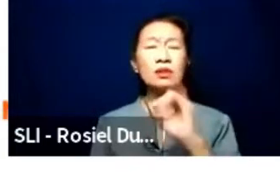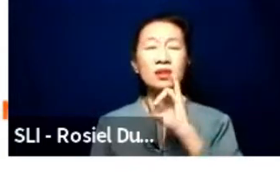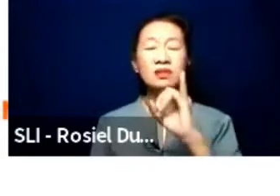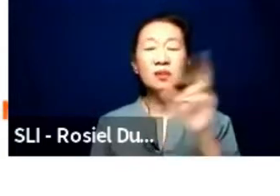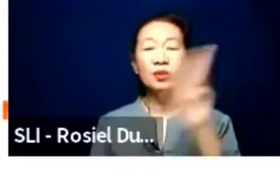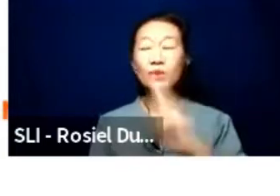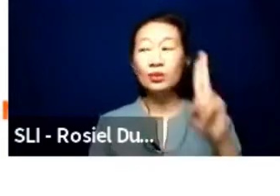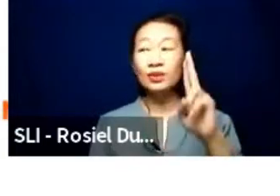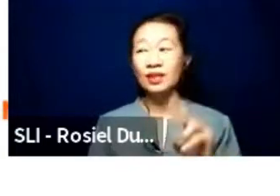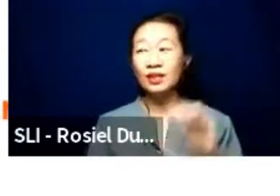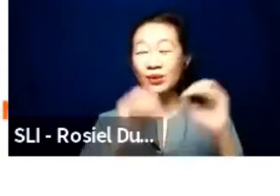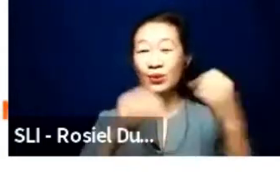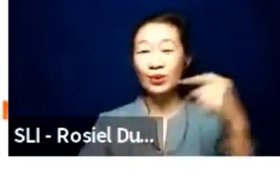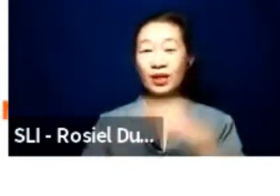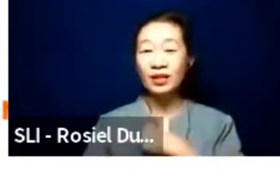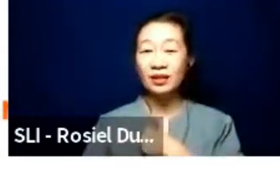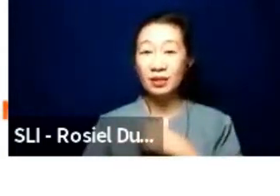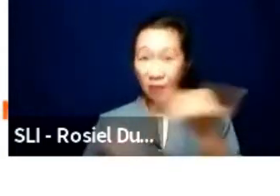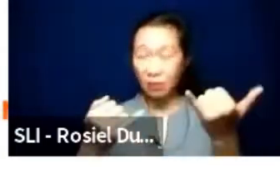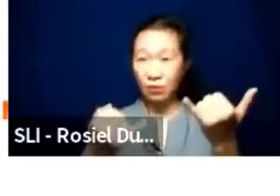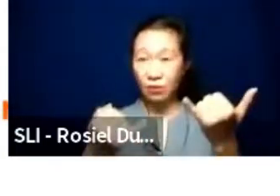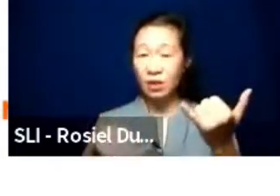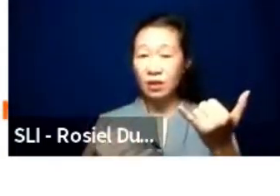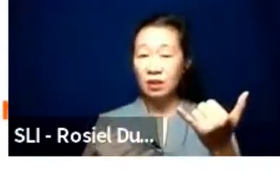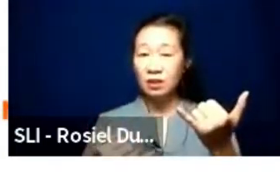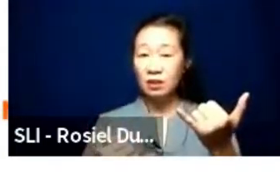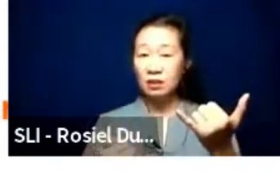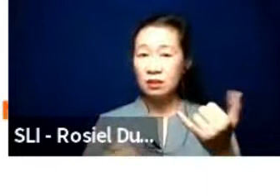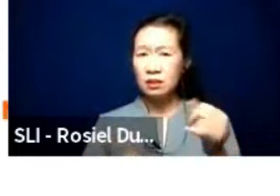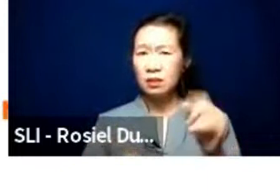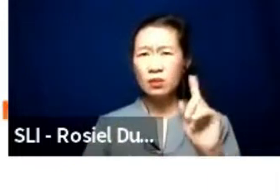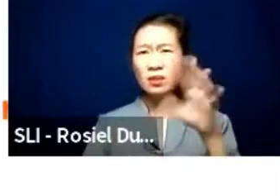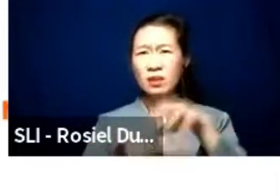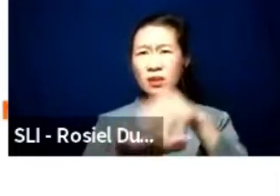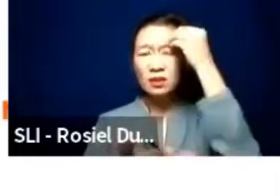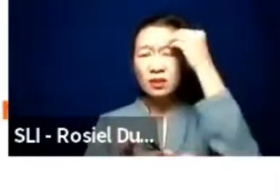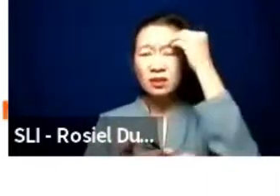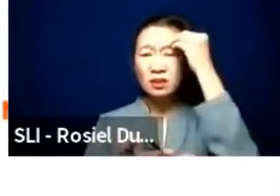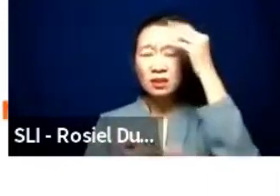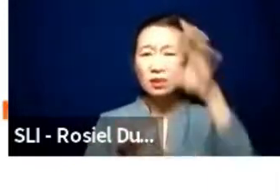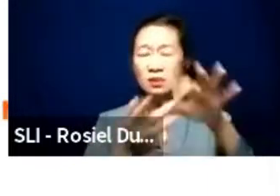magagamit niya sa tinuturo natin ngayon, na ano ba yung matututunan niya, rather, no,